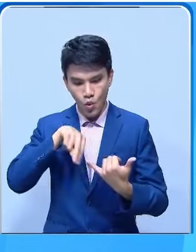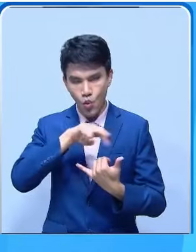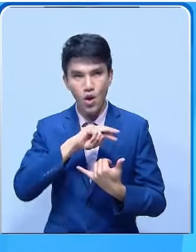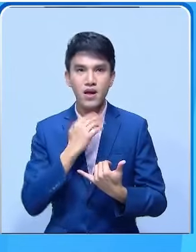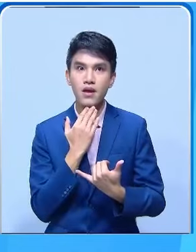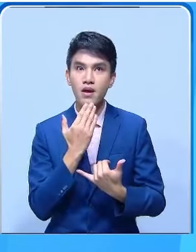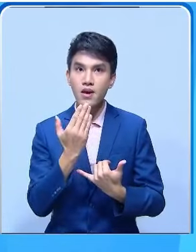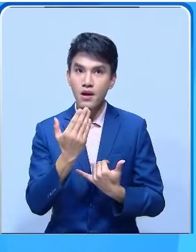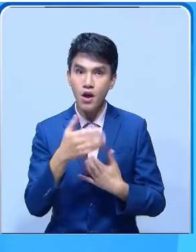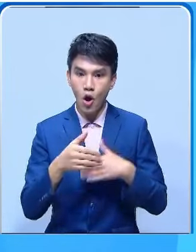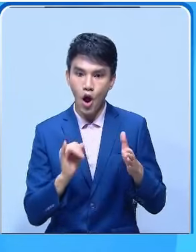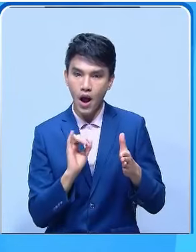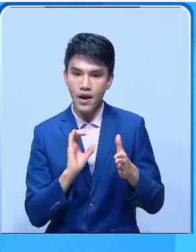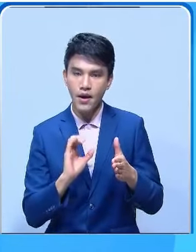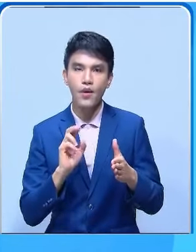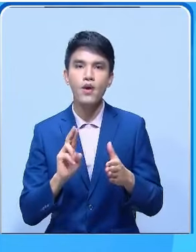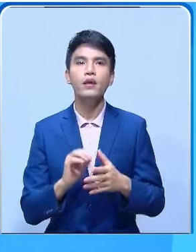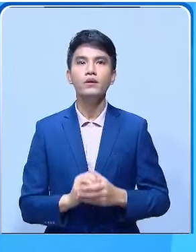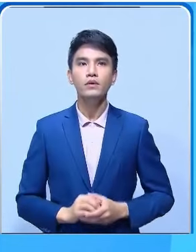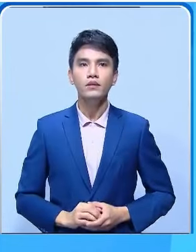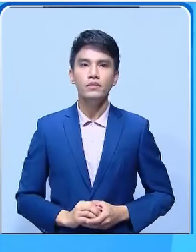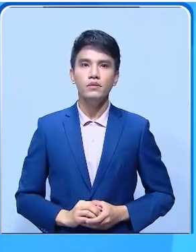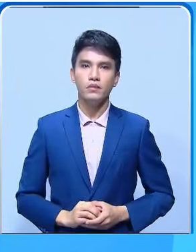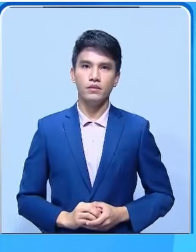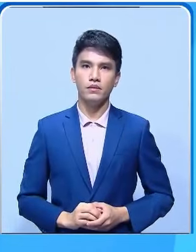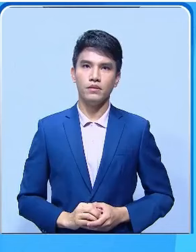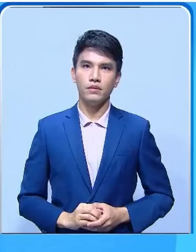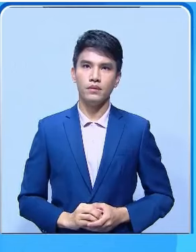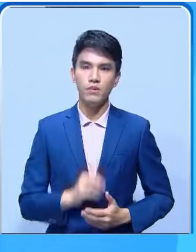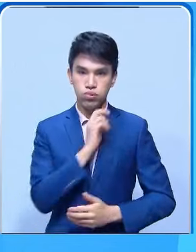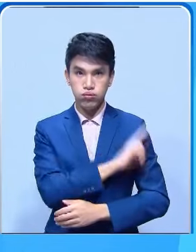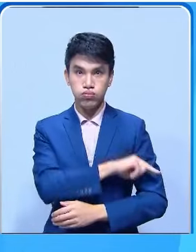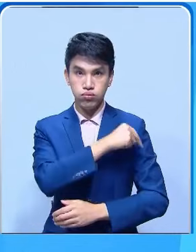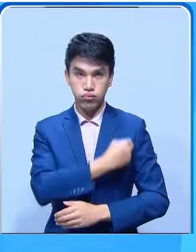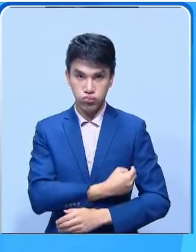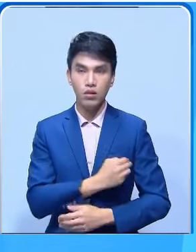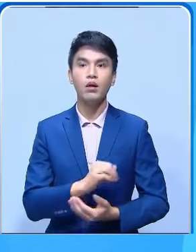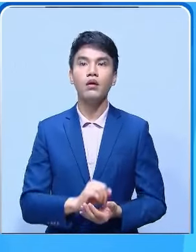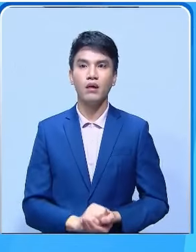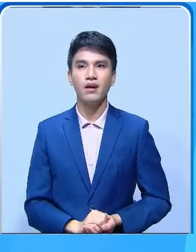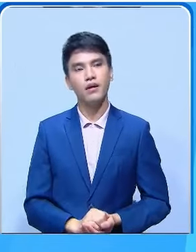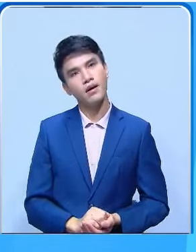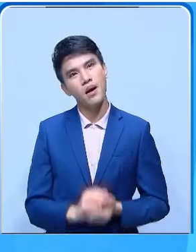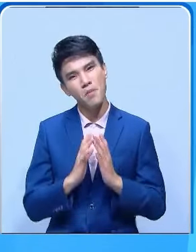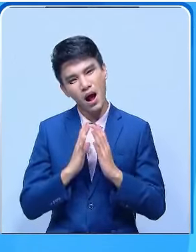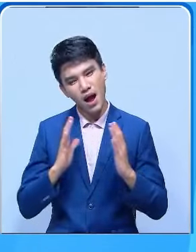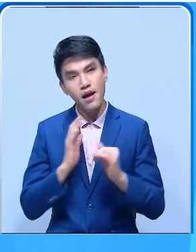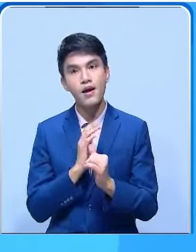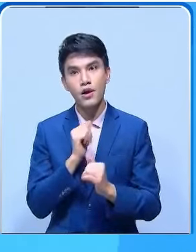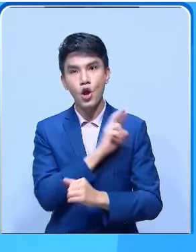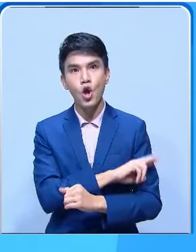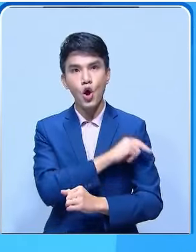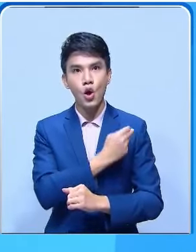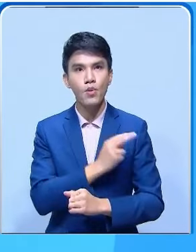ผู้ป่วยวิกฤตอย่างต่อเนื่องไม่ให้อาการทรุดลงหนึในโรงพยาบาลที่รับผู้ป่วยเยอะๆน่าจะเยอะที่สุดเลยมั้งโรงพยาบาล